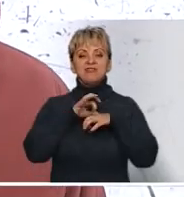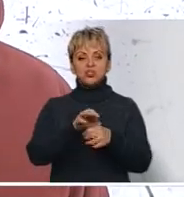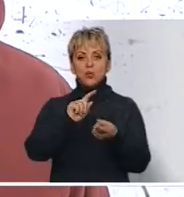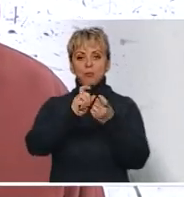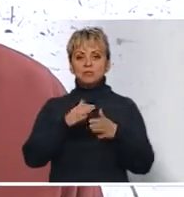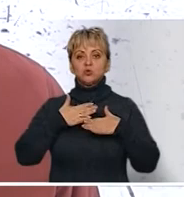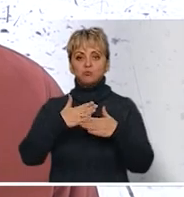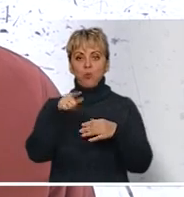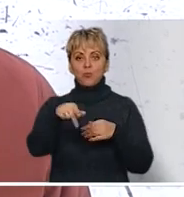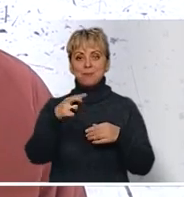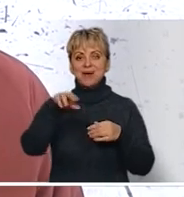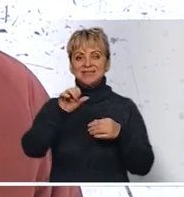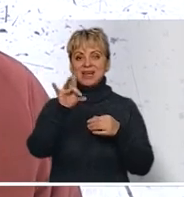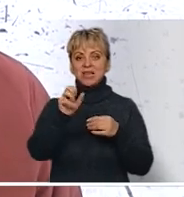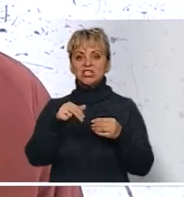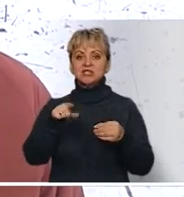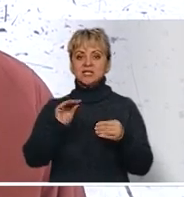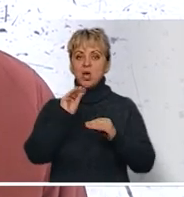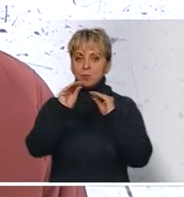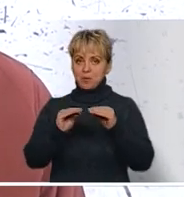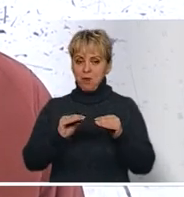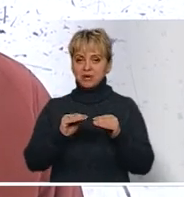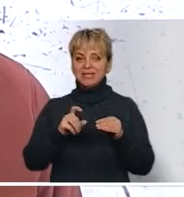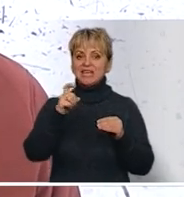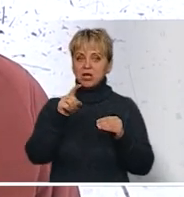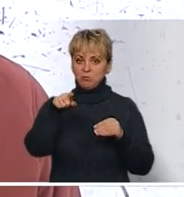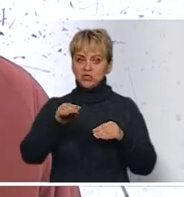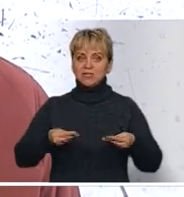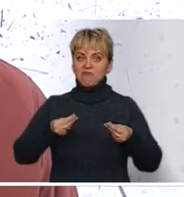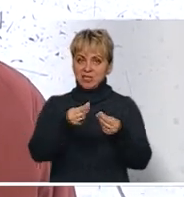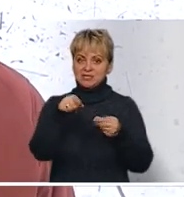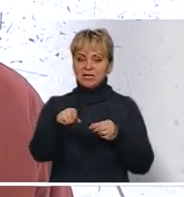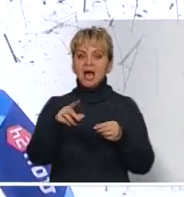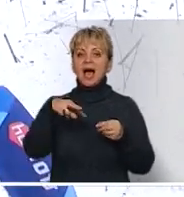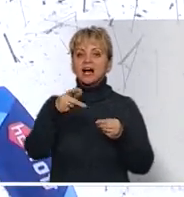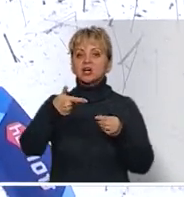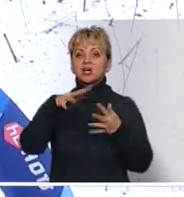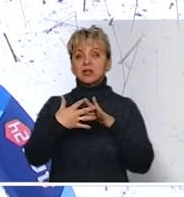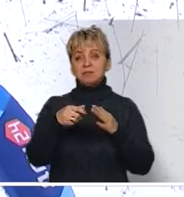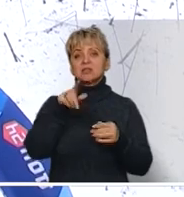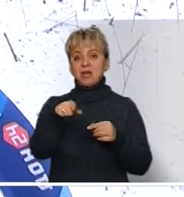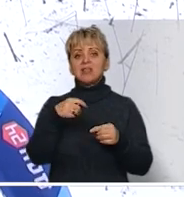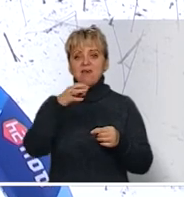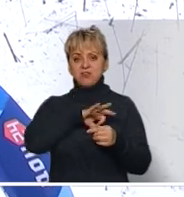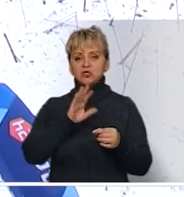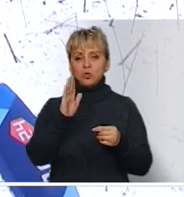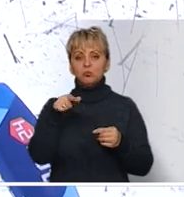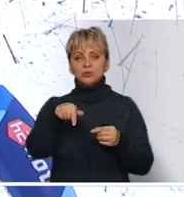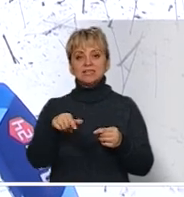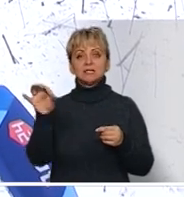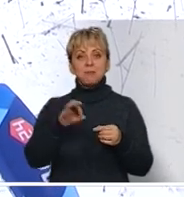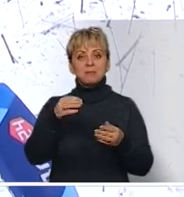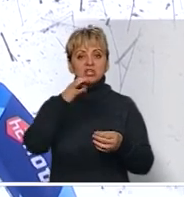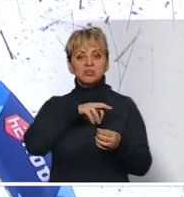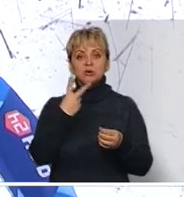мы ведем борьбу с помощью бактериологических препаратов и химическим воздействием. Агрономический отдел посчитал, что это наиболее эффективно будет